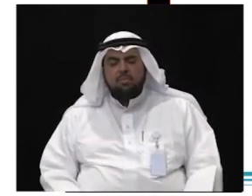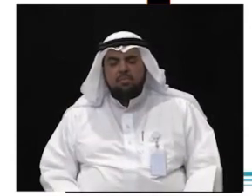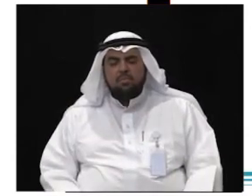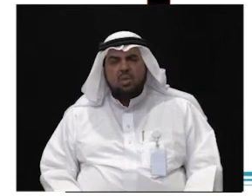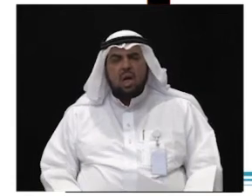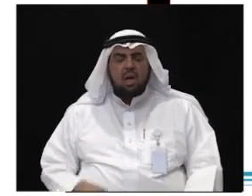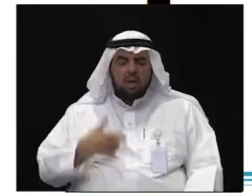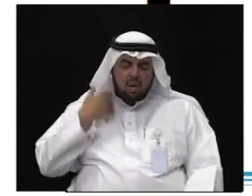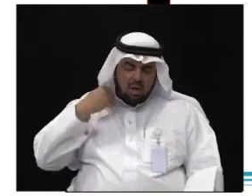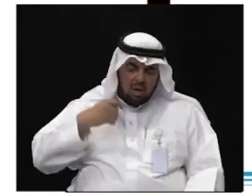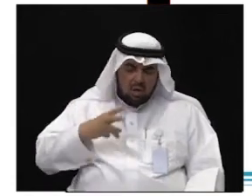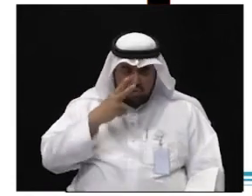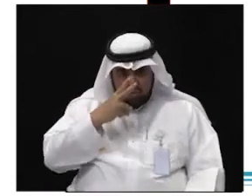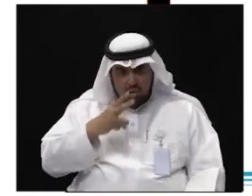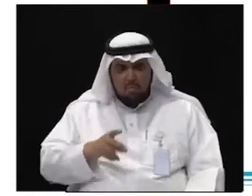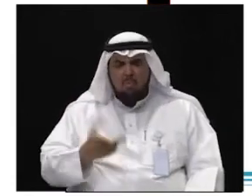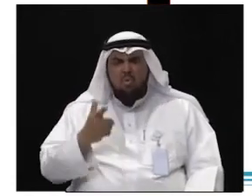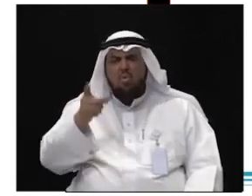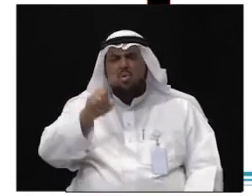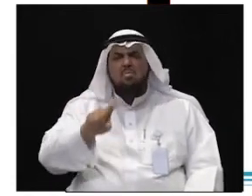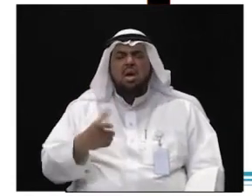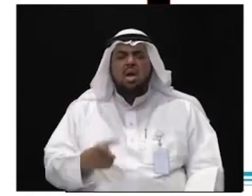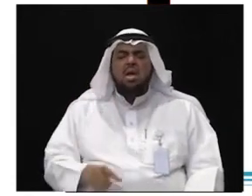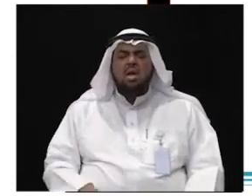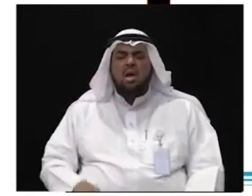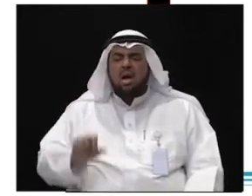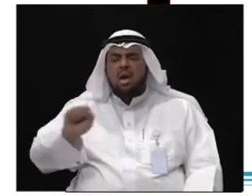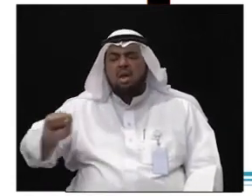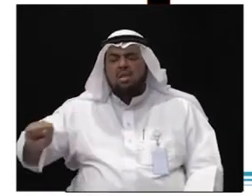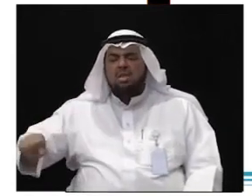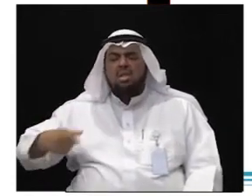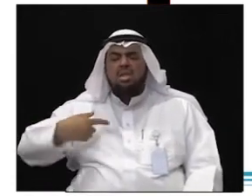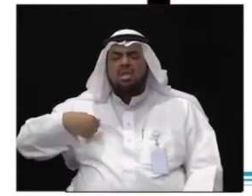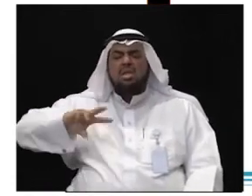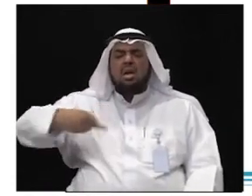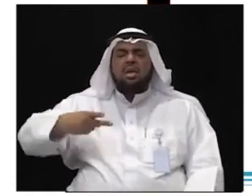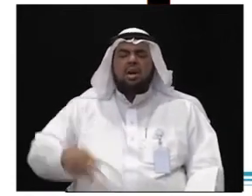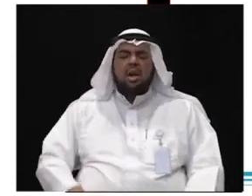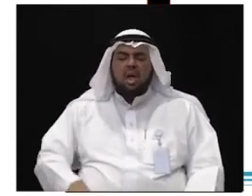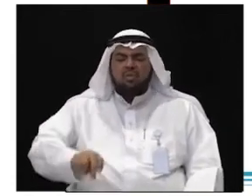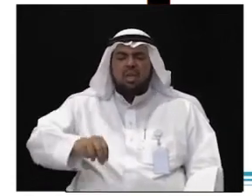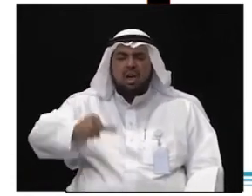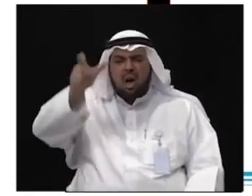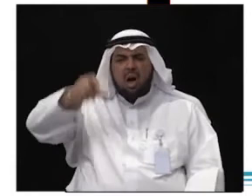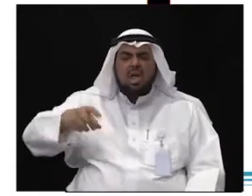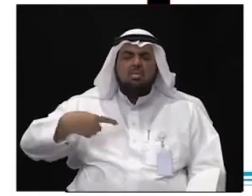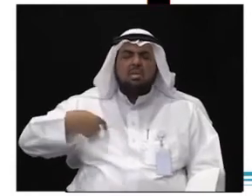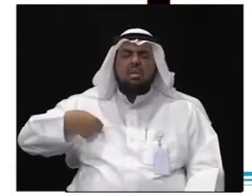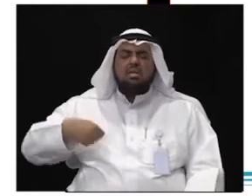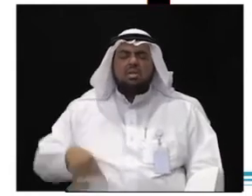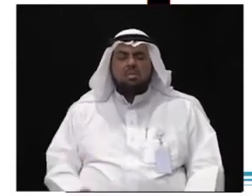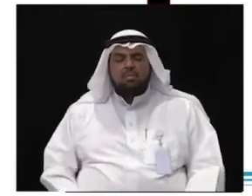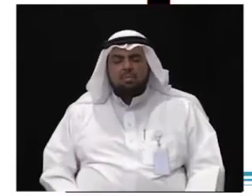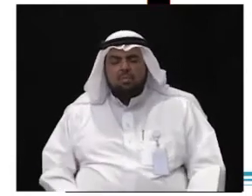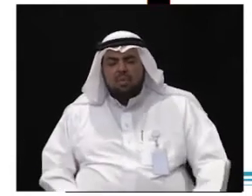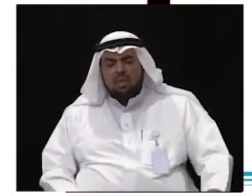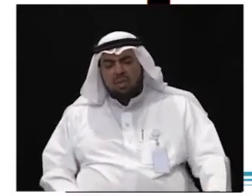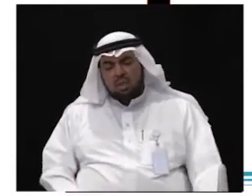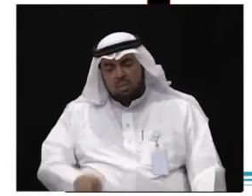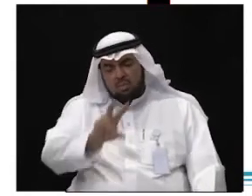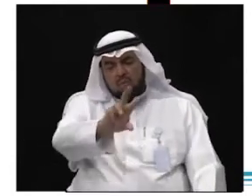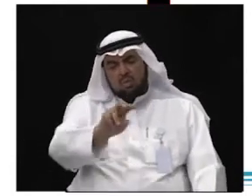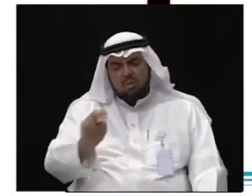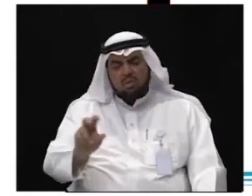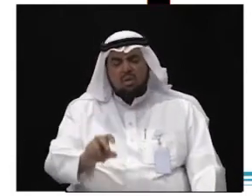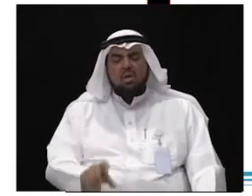برأيكم الآن ما هي الخصائص التي تم تغييرها في أداة ليبل الخاصة بعنوان الدعاء؟ لنملأ سويا الجدول بما